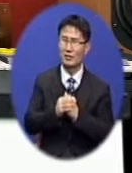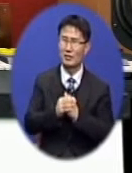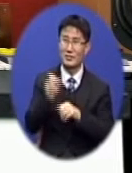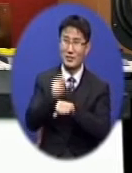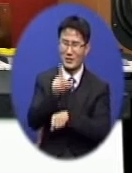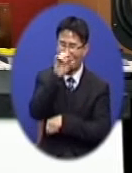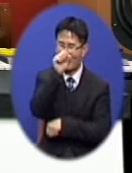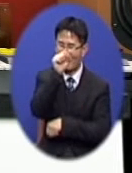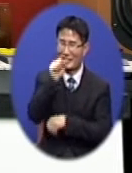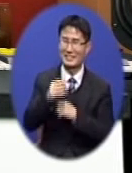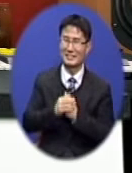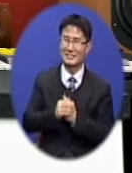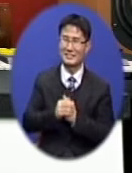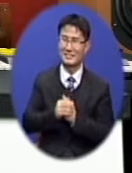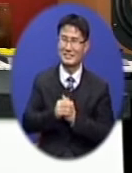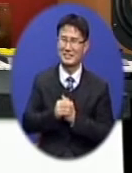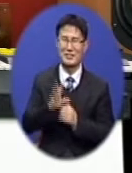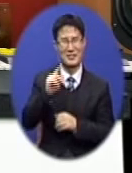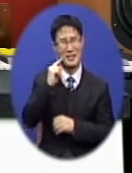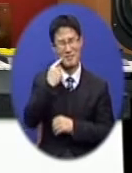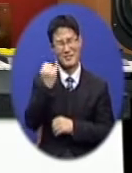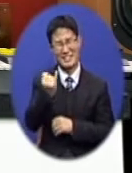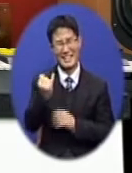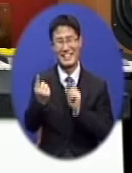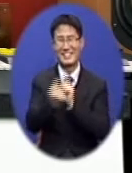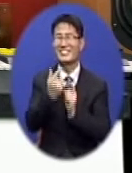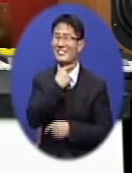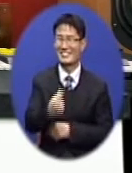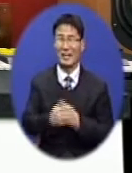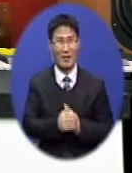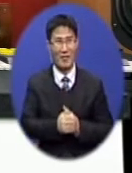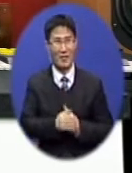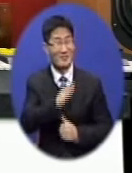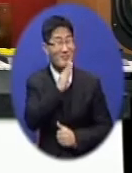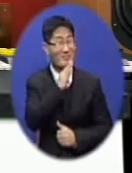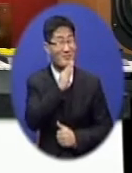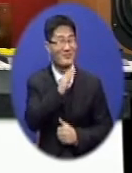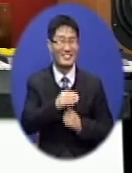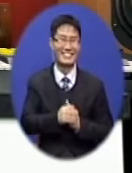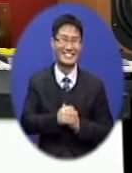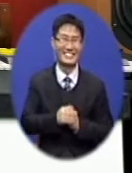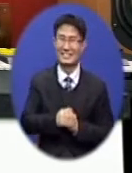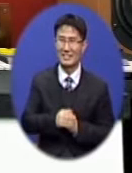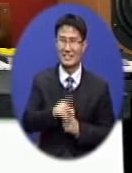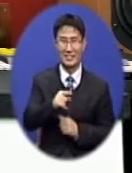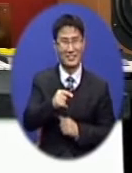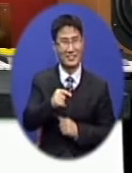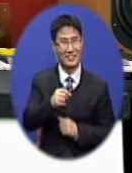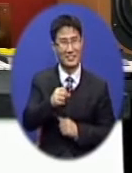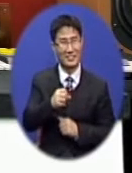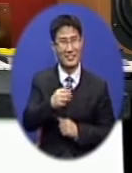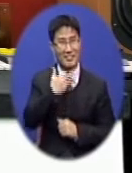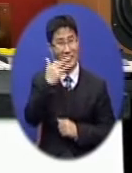좋고 그래도 이왕이면 좀 예쁜 여자 만났으면 좋겠습니다. 정답이에요. 야, 네. 아니 18살인데